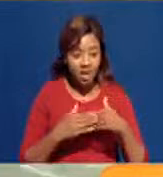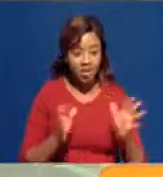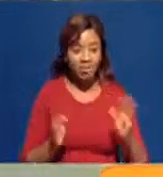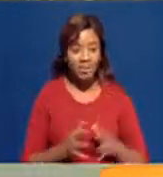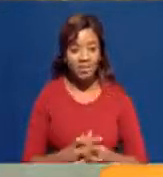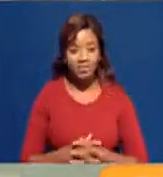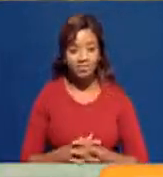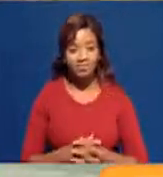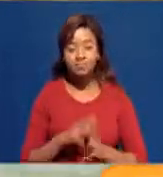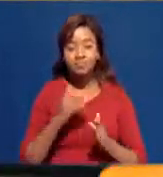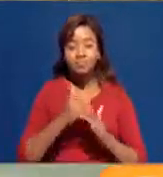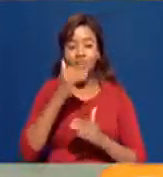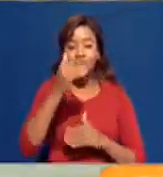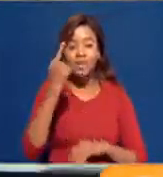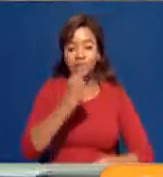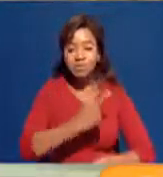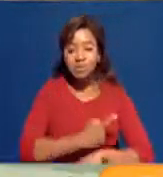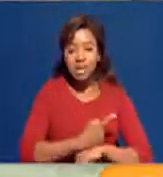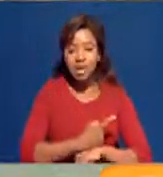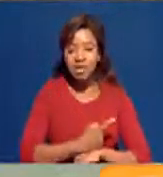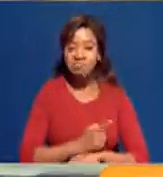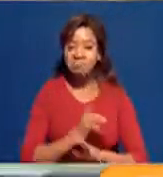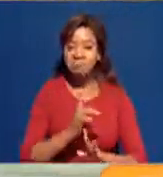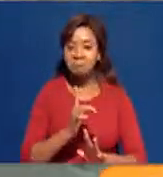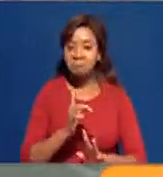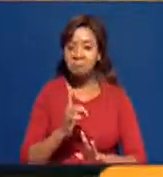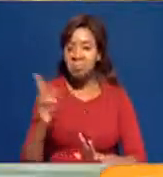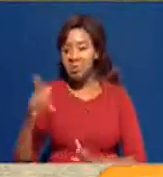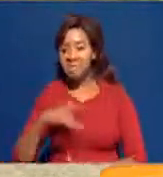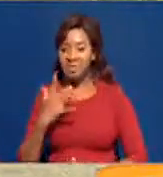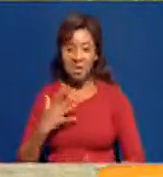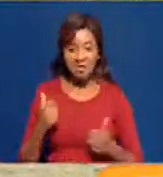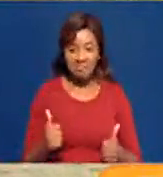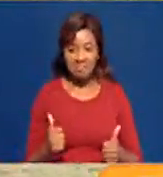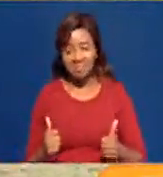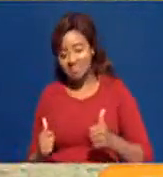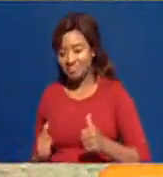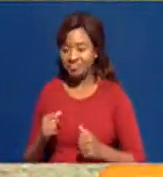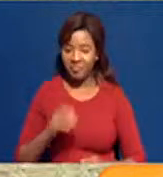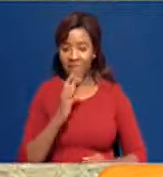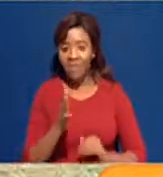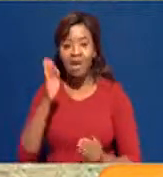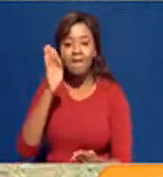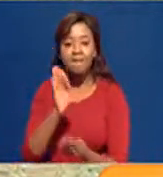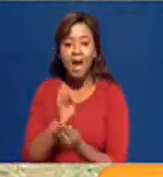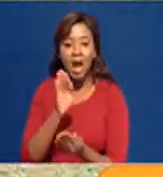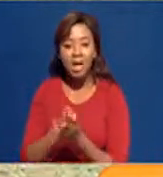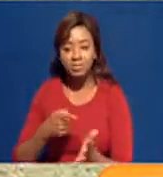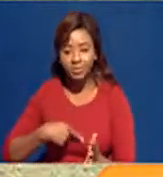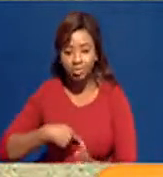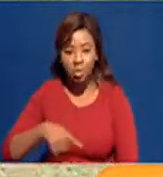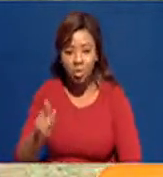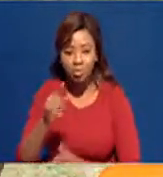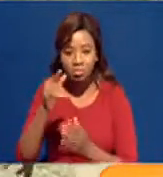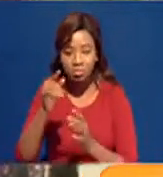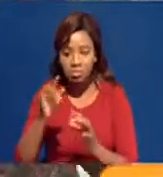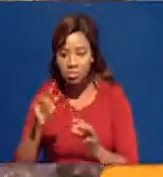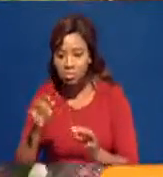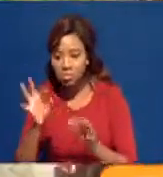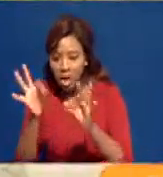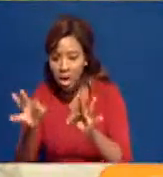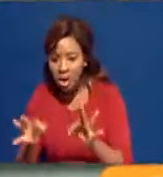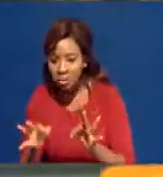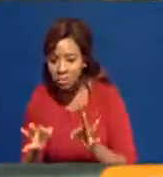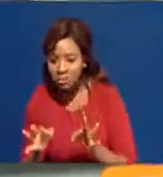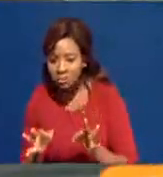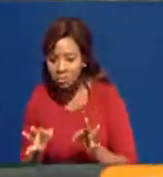The following day, a confident and happy Waithera rushed to her local bank to check her account